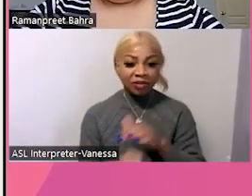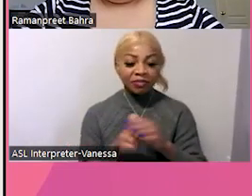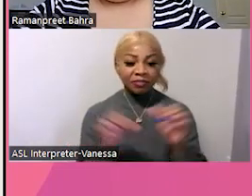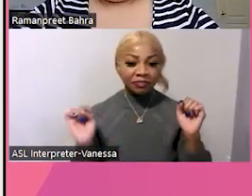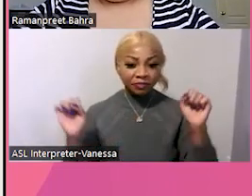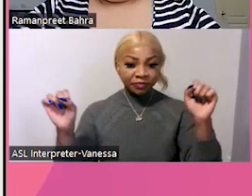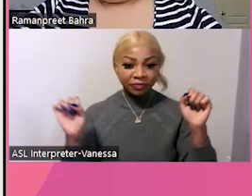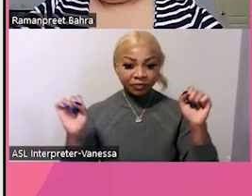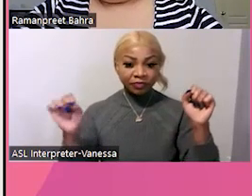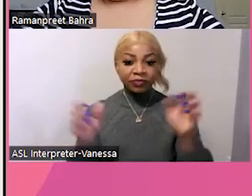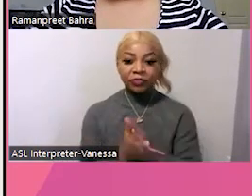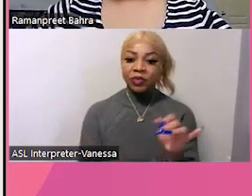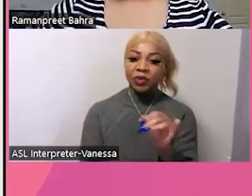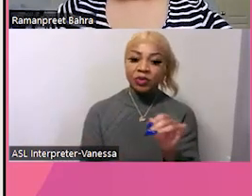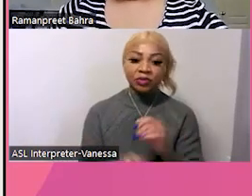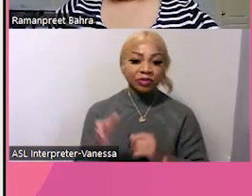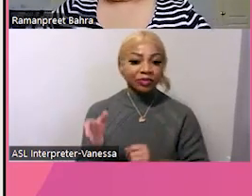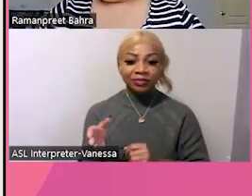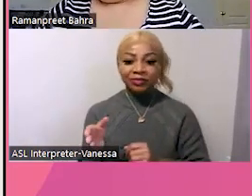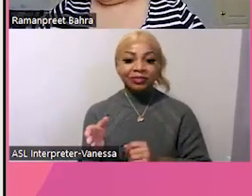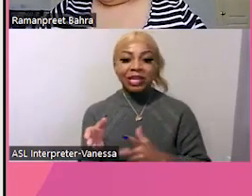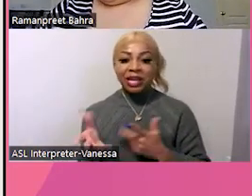du corps de Sally pour en venir à une conclusion.